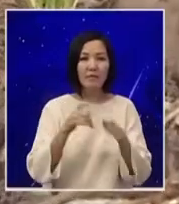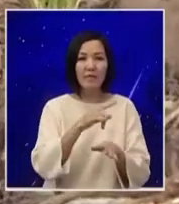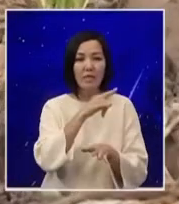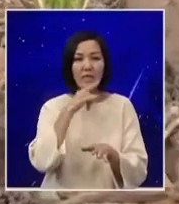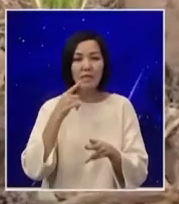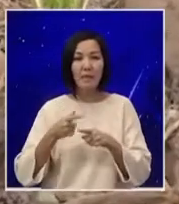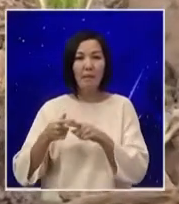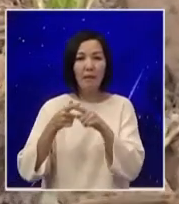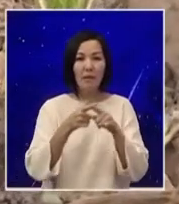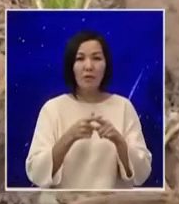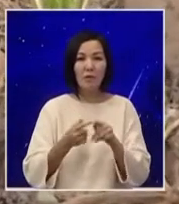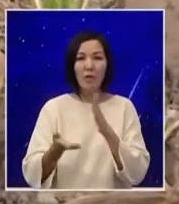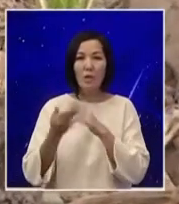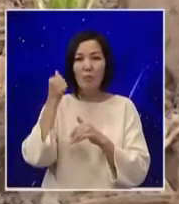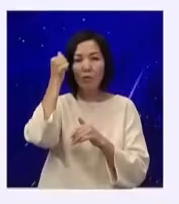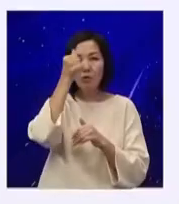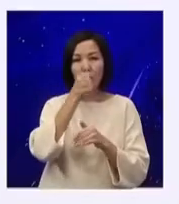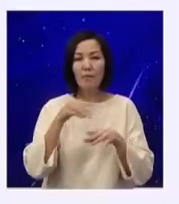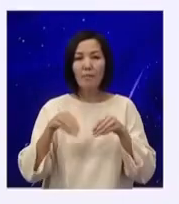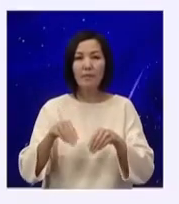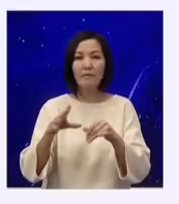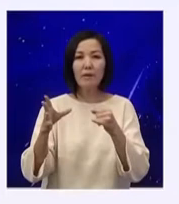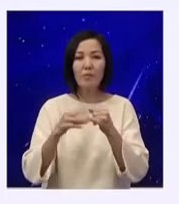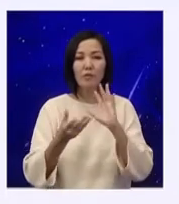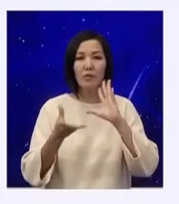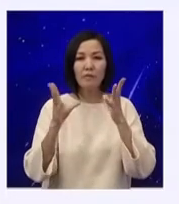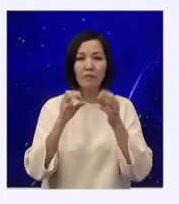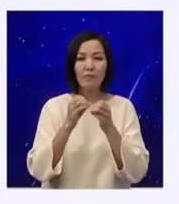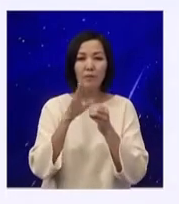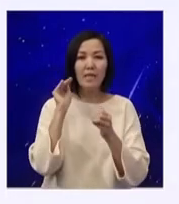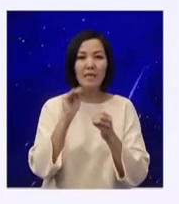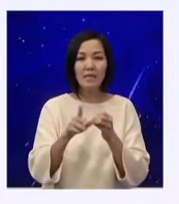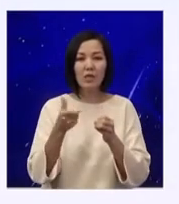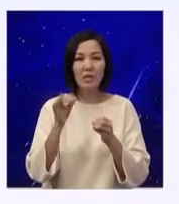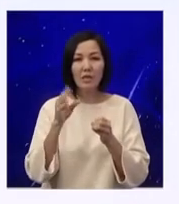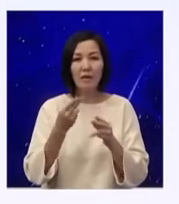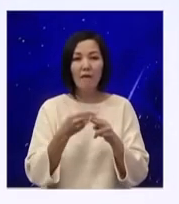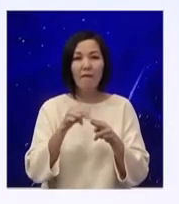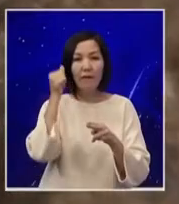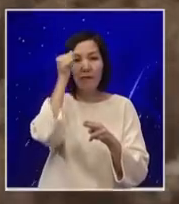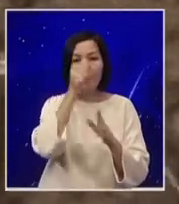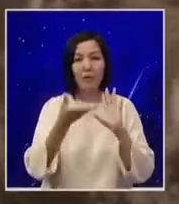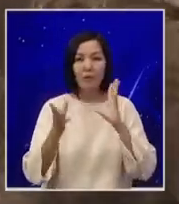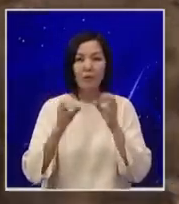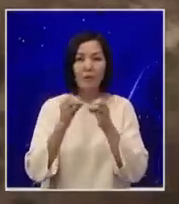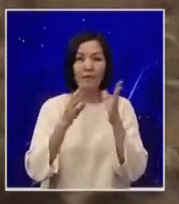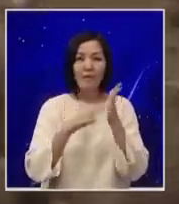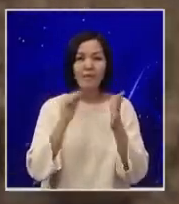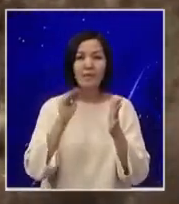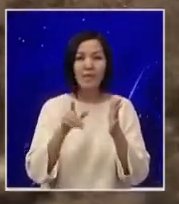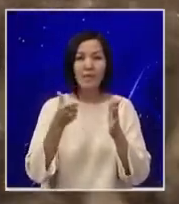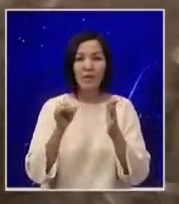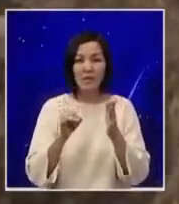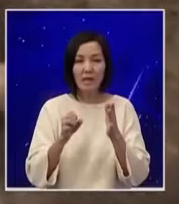беларусь если в прошлом году посевная площадь составляла 15 тысяч гектаров то в этом году почти 19 тысяч